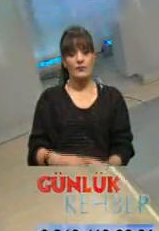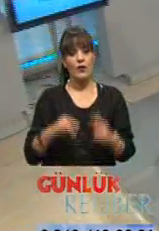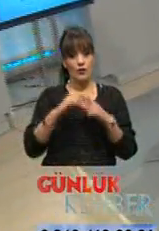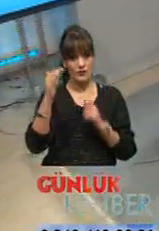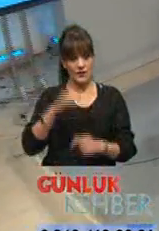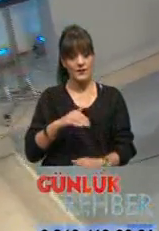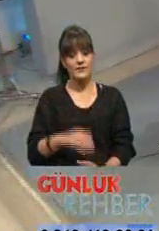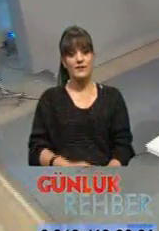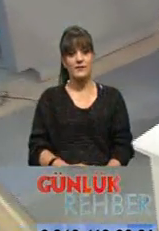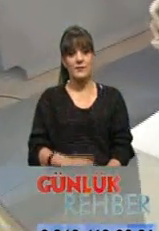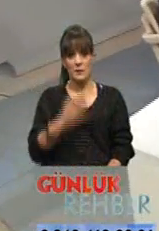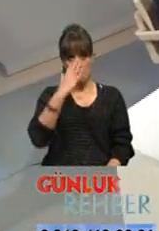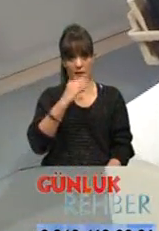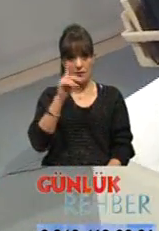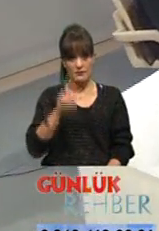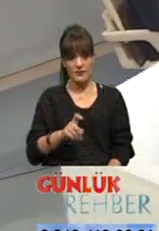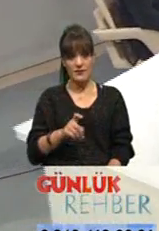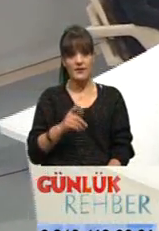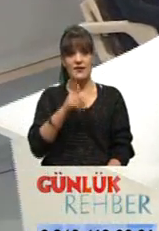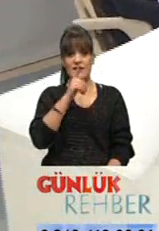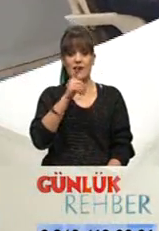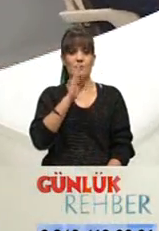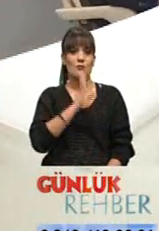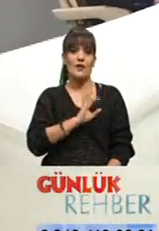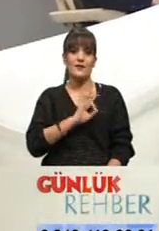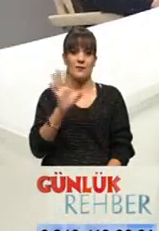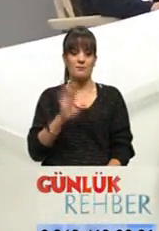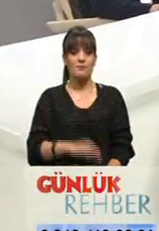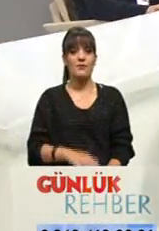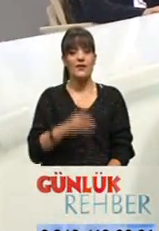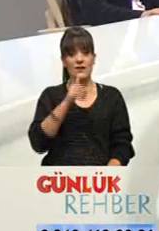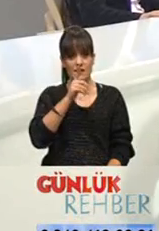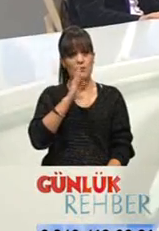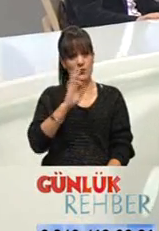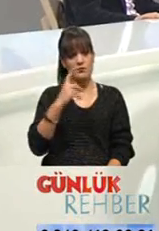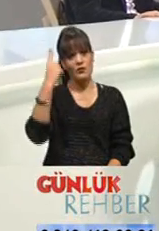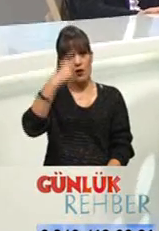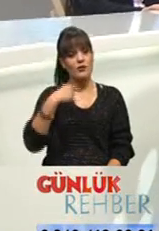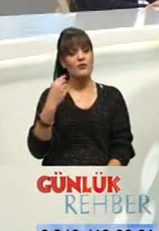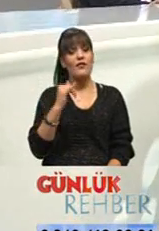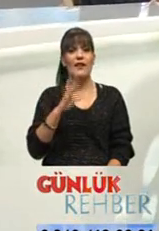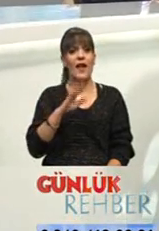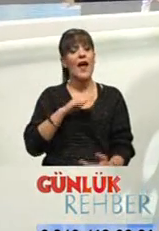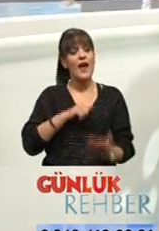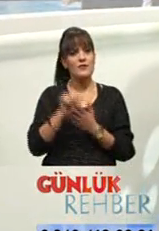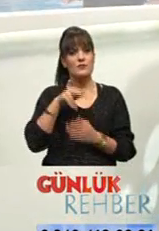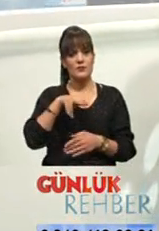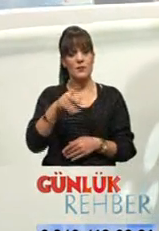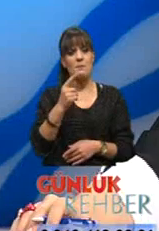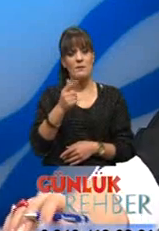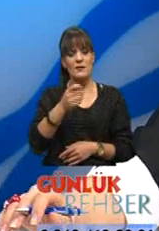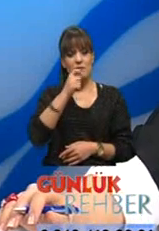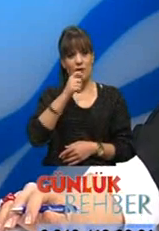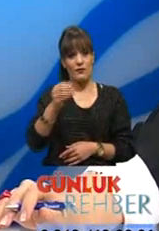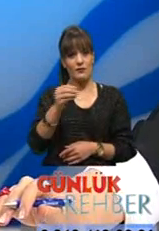Hoş geldiniz efendim. Hoş. Beğendiniz mi? Ses muazzam. Ses muazzam, görüntü de fena değil. Her şey yolunda. Biraz mikrofonu